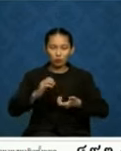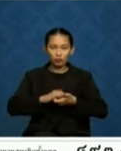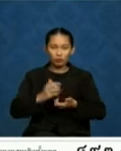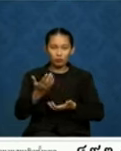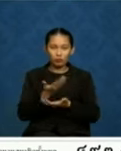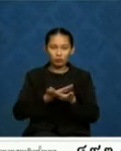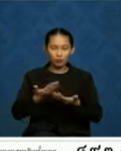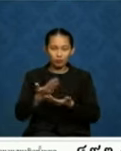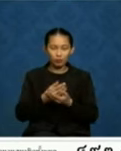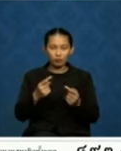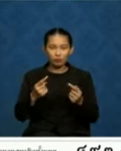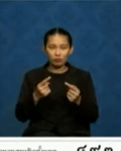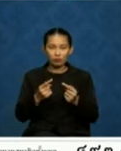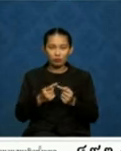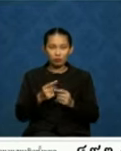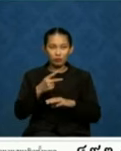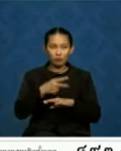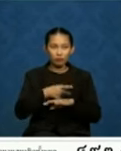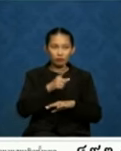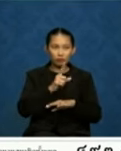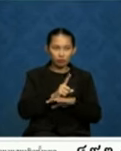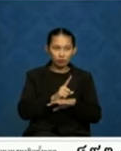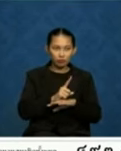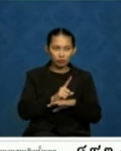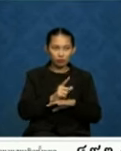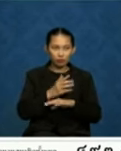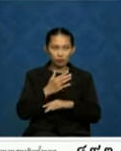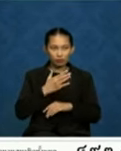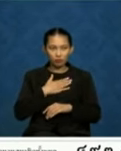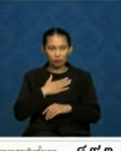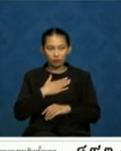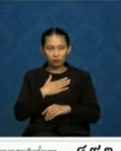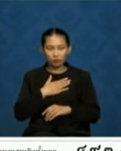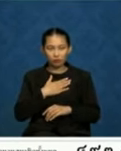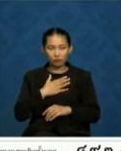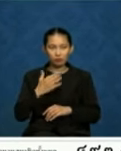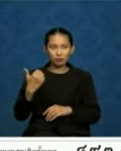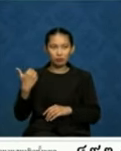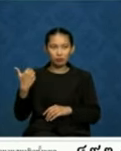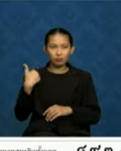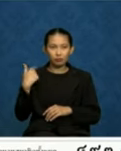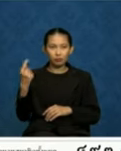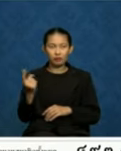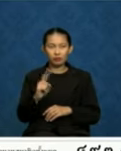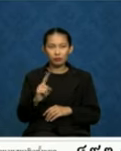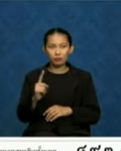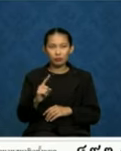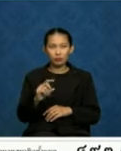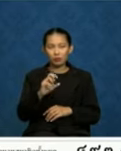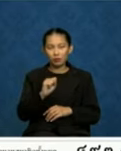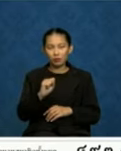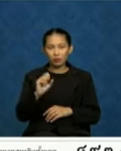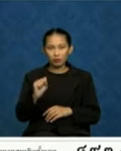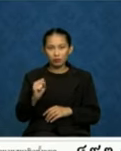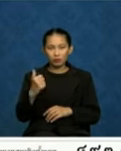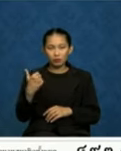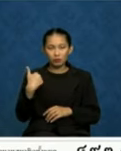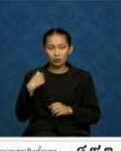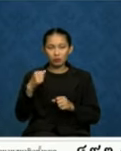ไม่ว่าจะเป็นท่านจักรรัฐผู้ช่วยก็ดีท่านประธานรัฐพงศ์ก็ดีซึ่งท่านก็เป็นส.ส.นะครับ